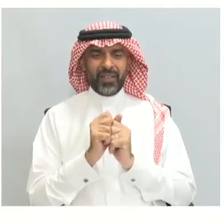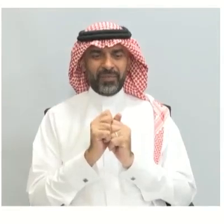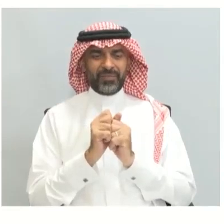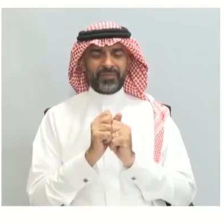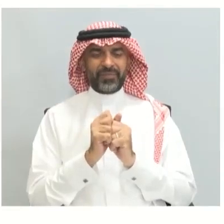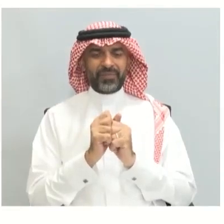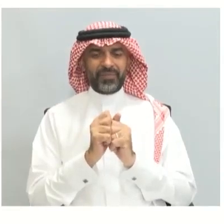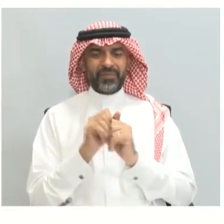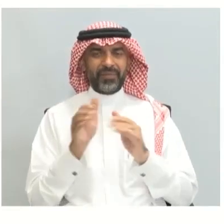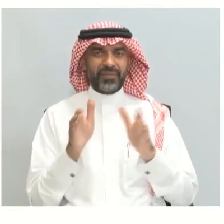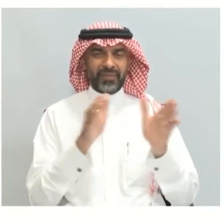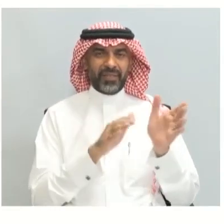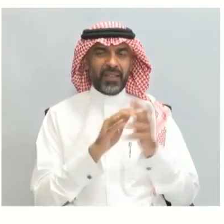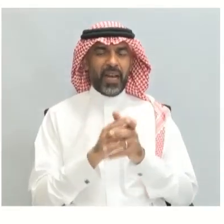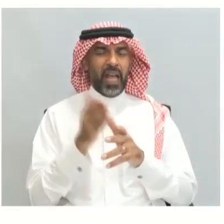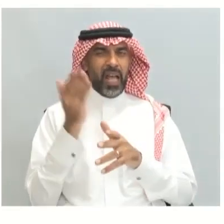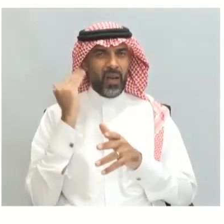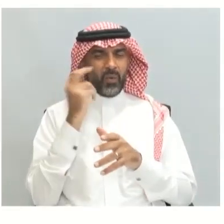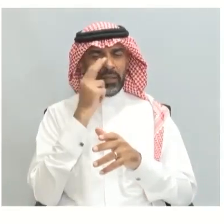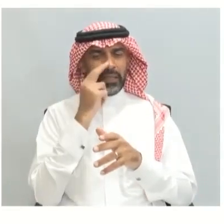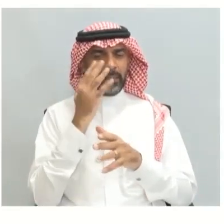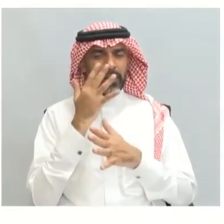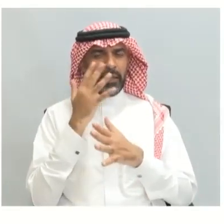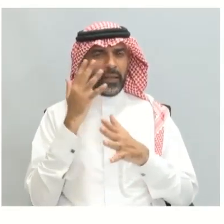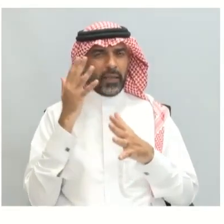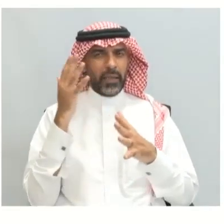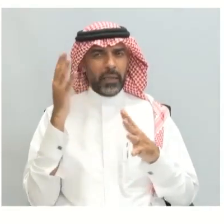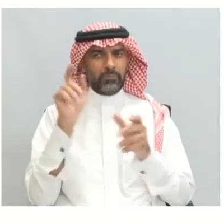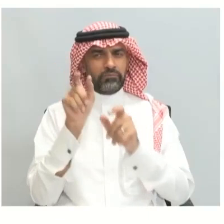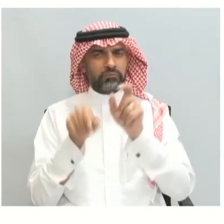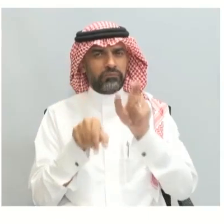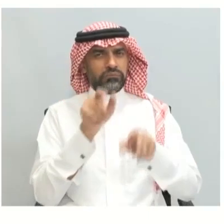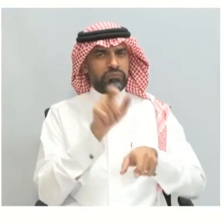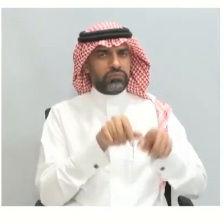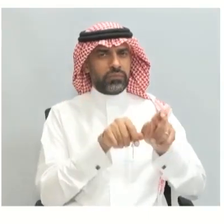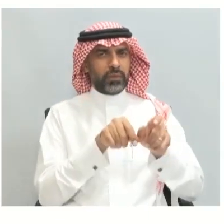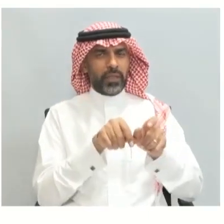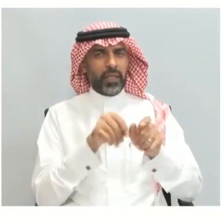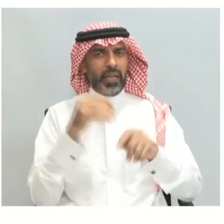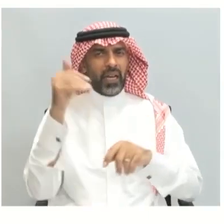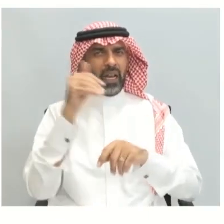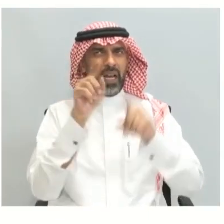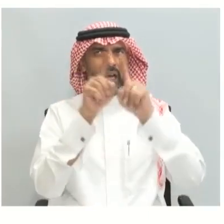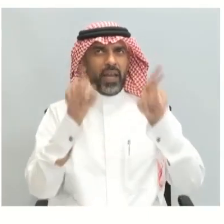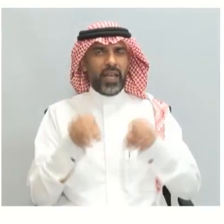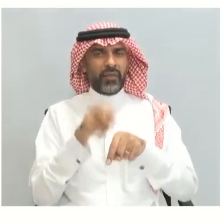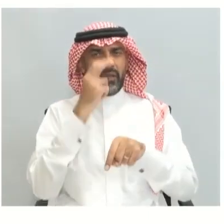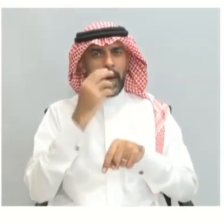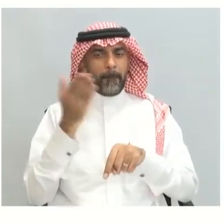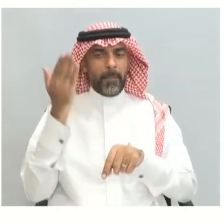نحتاجها ابنائي قد استعمل كثير من الشعوب الخرائط في الماضي ومن